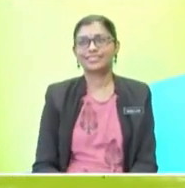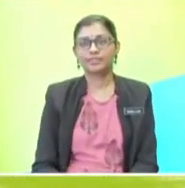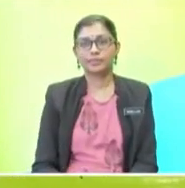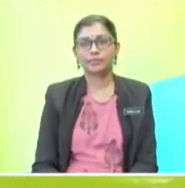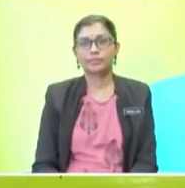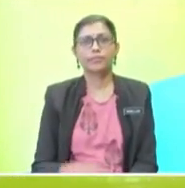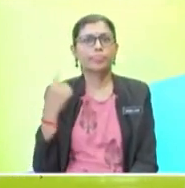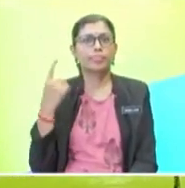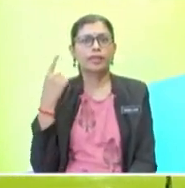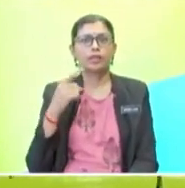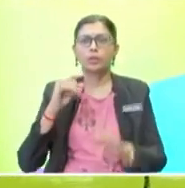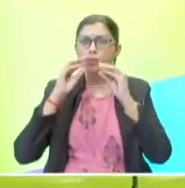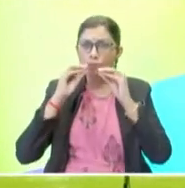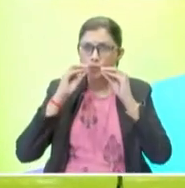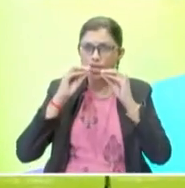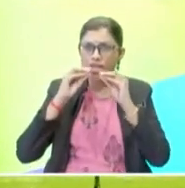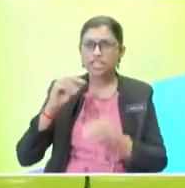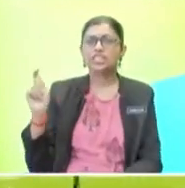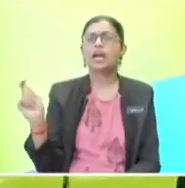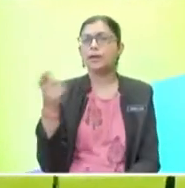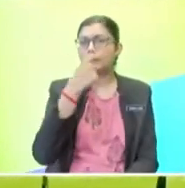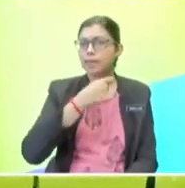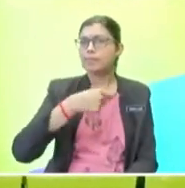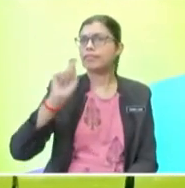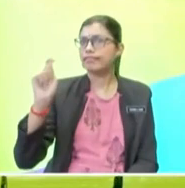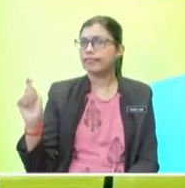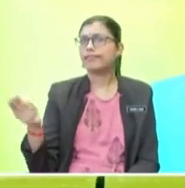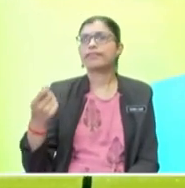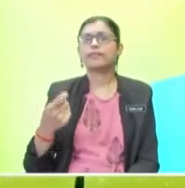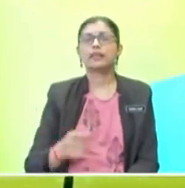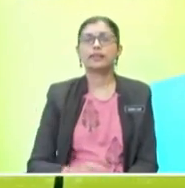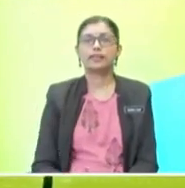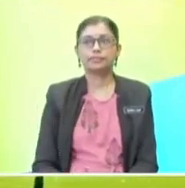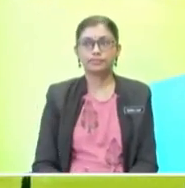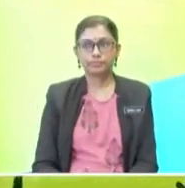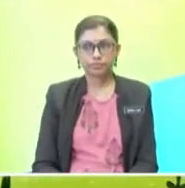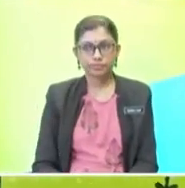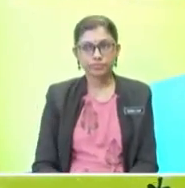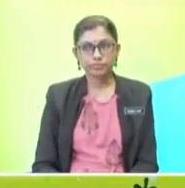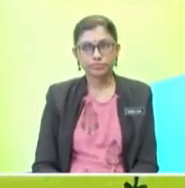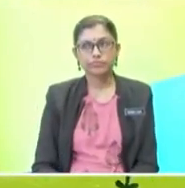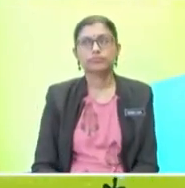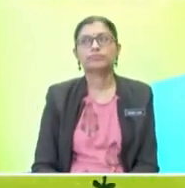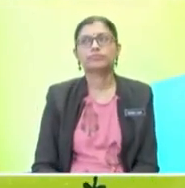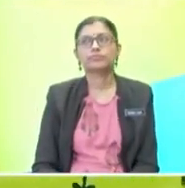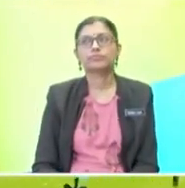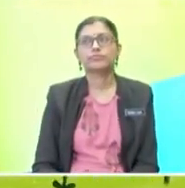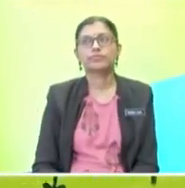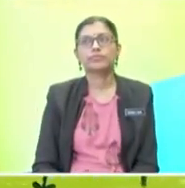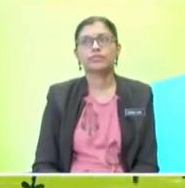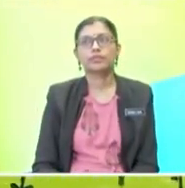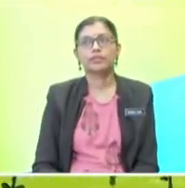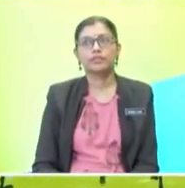saya bermain badminton sewaktu saya berusia 6 tahun.